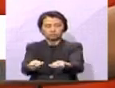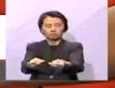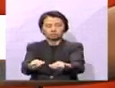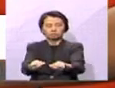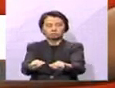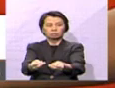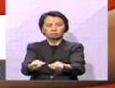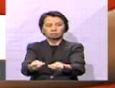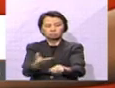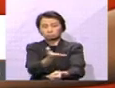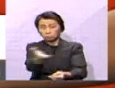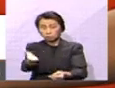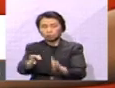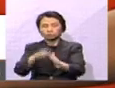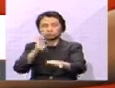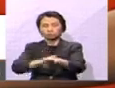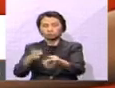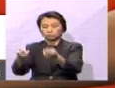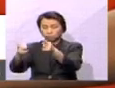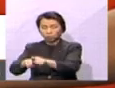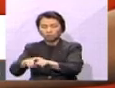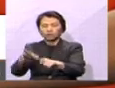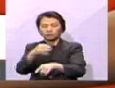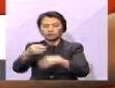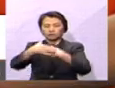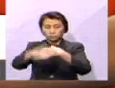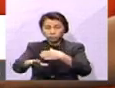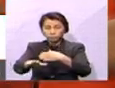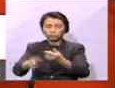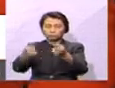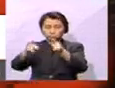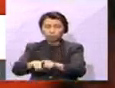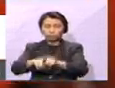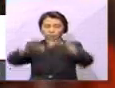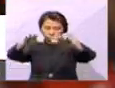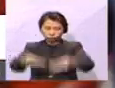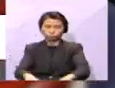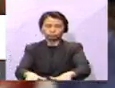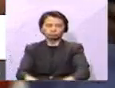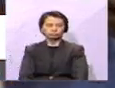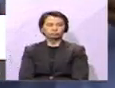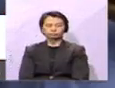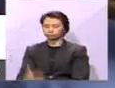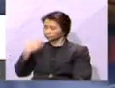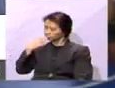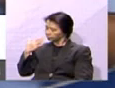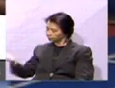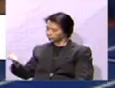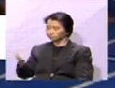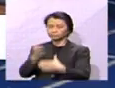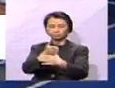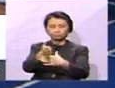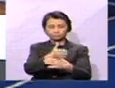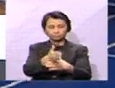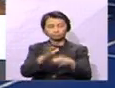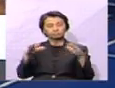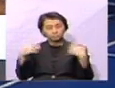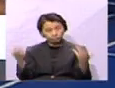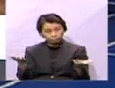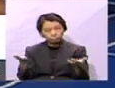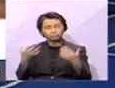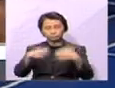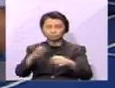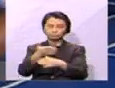kepada mereka semasa berlaku bencana dan selepas berlaku bencana Baik terima kasih Puan atas perkongsian yang diberikan jadi Sekian dulu yang dapat saya